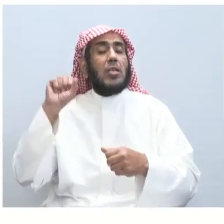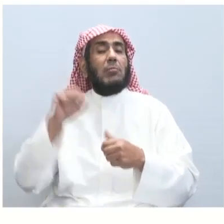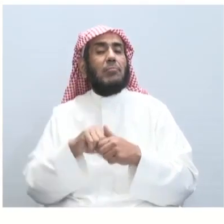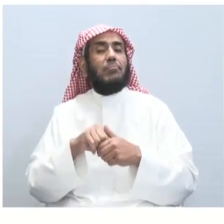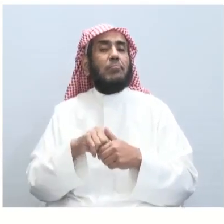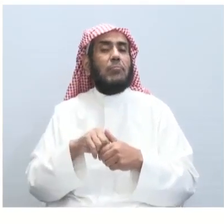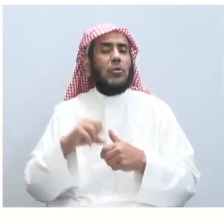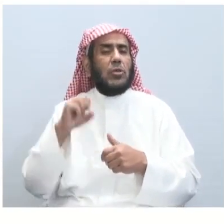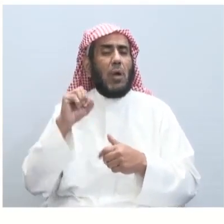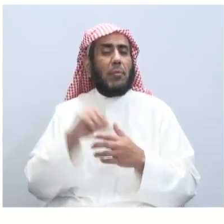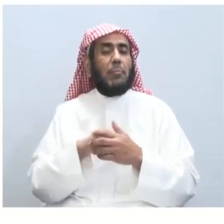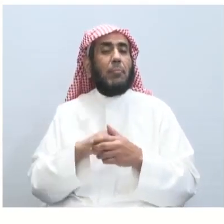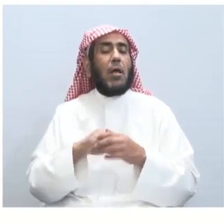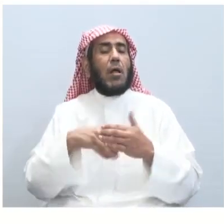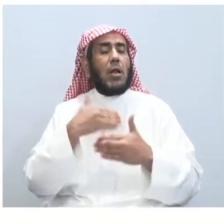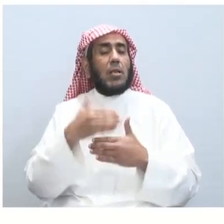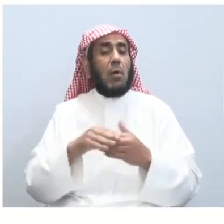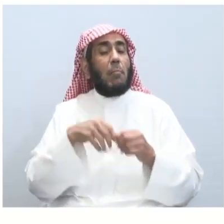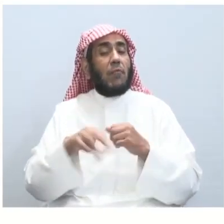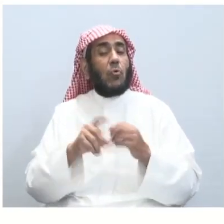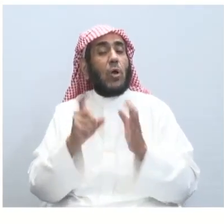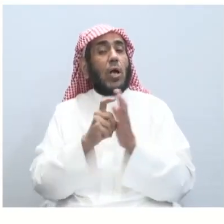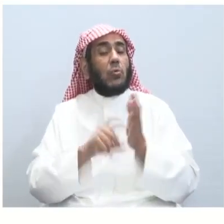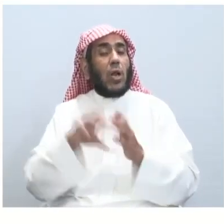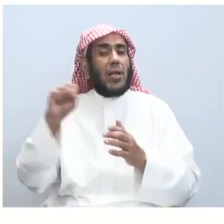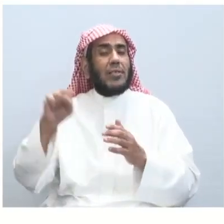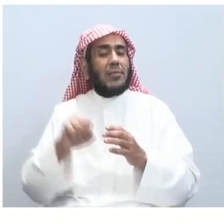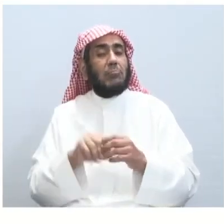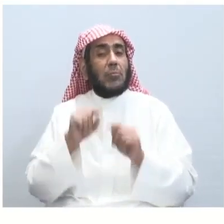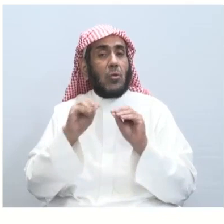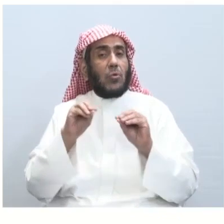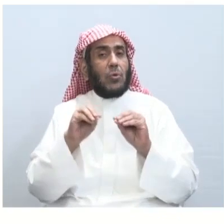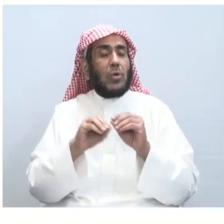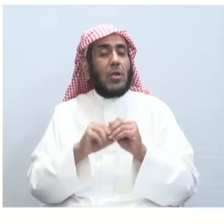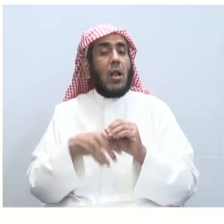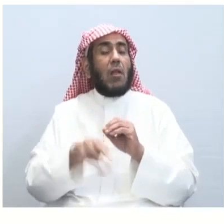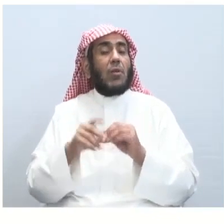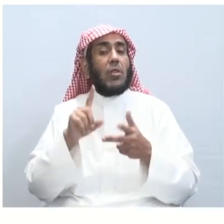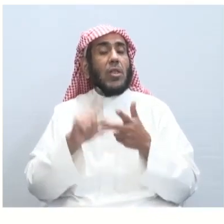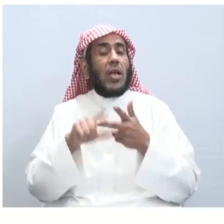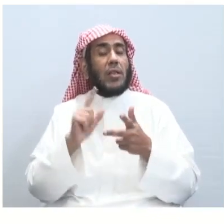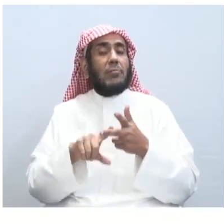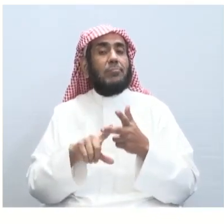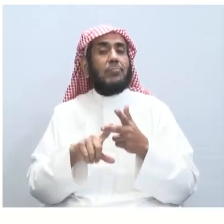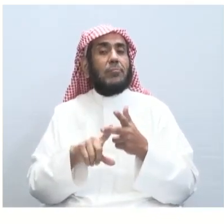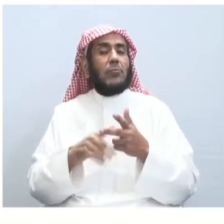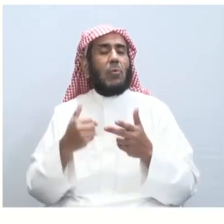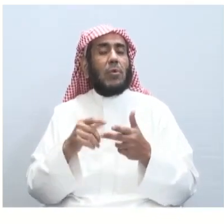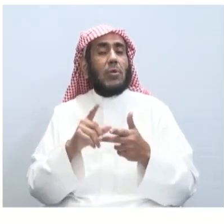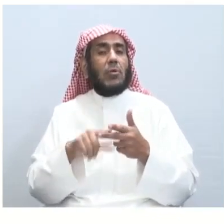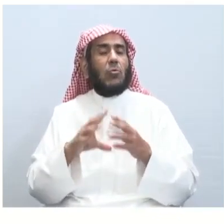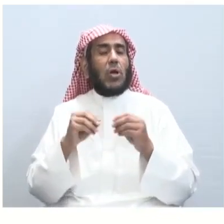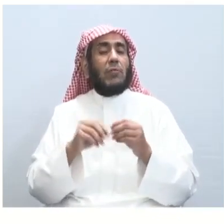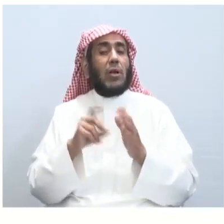الائتمان كذلك من فروع القانون الخاص نذكر الفرع الثالث وهو قبل ذلك